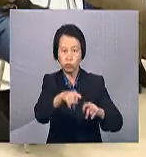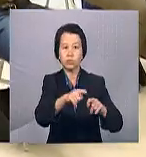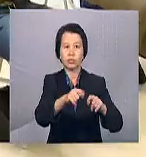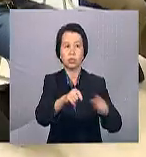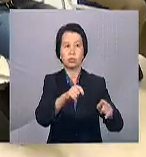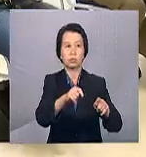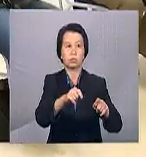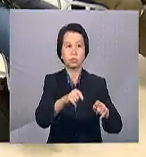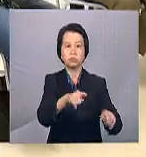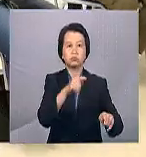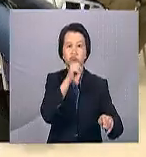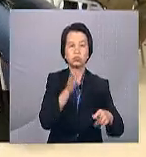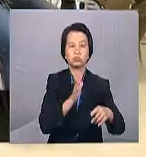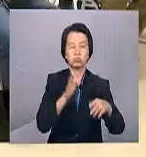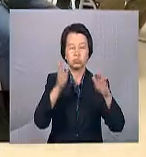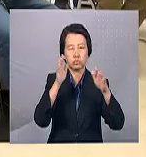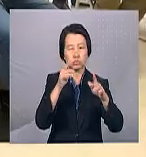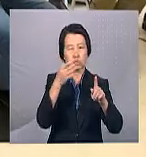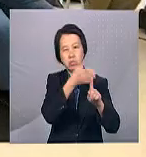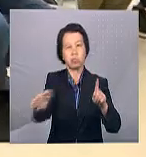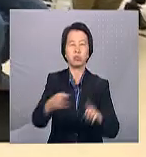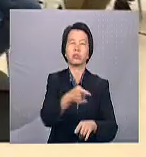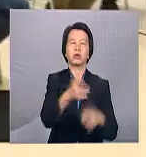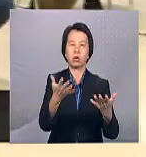keras kepada inilah yang melanggar arahan PKP ini?